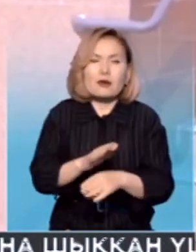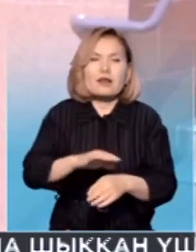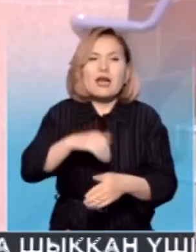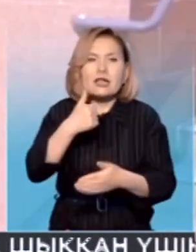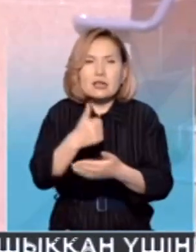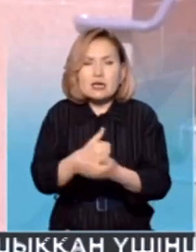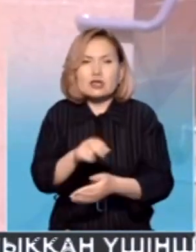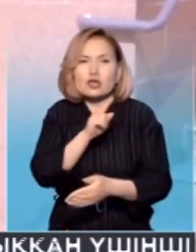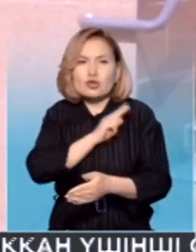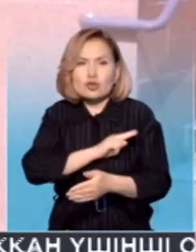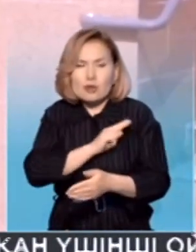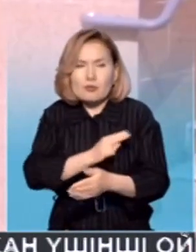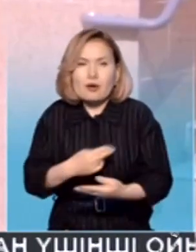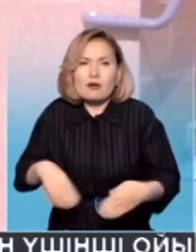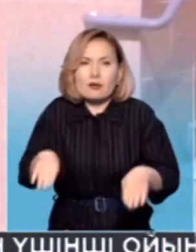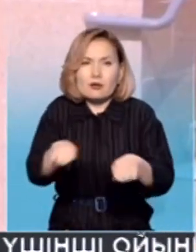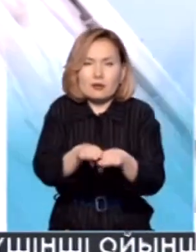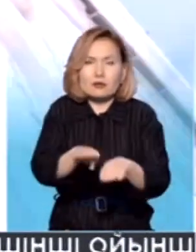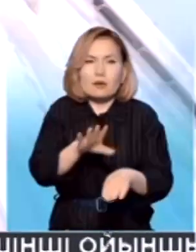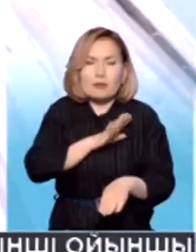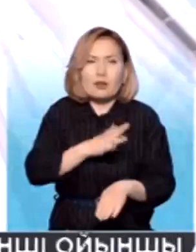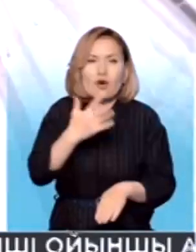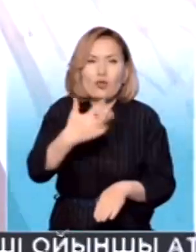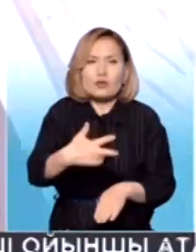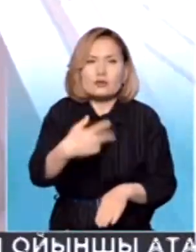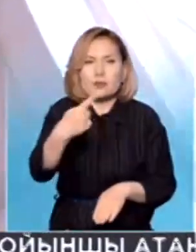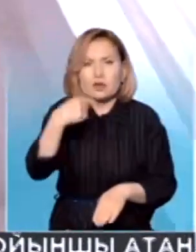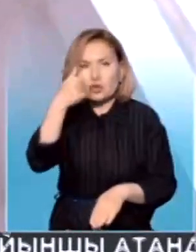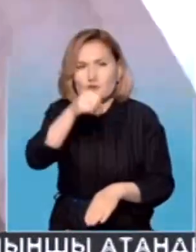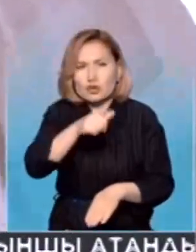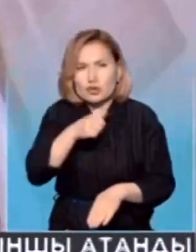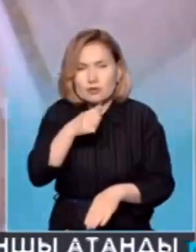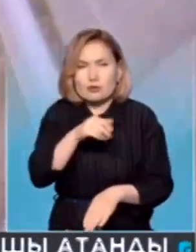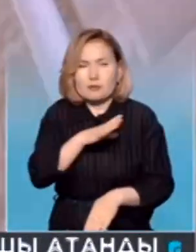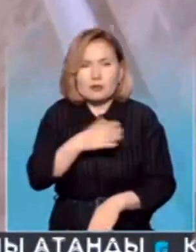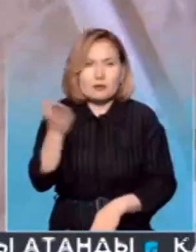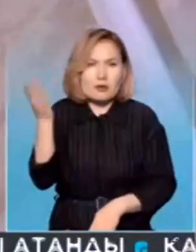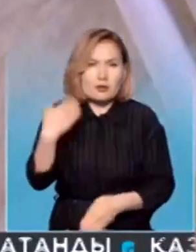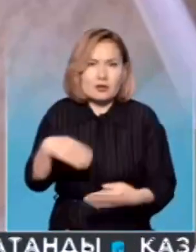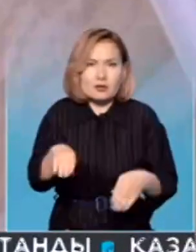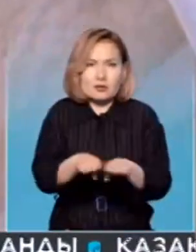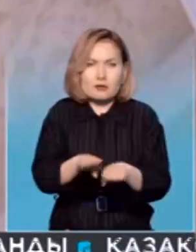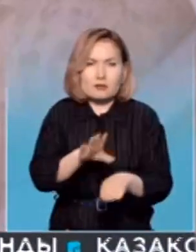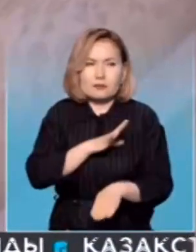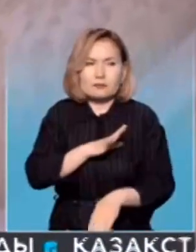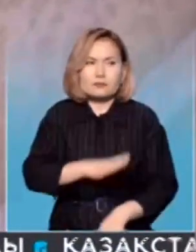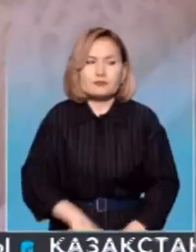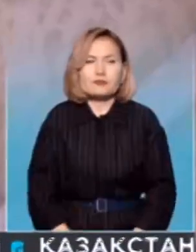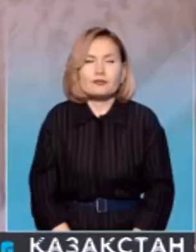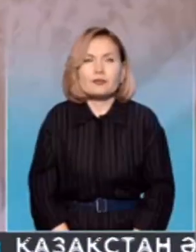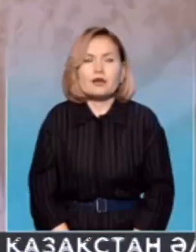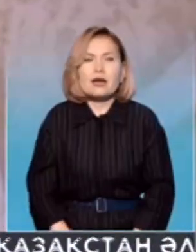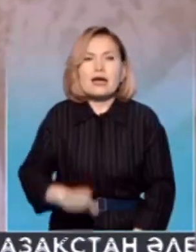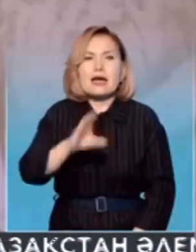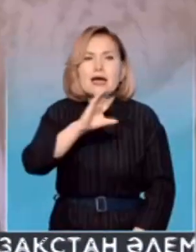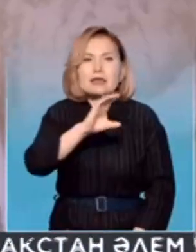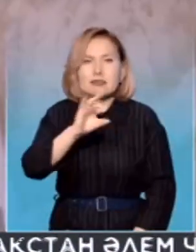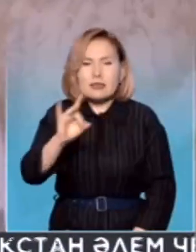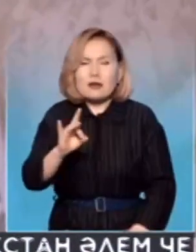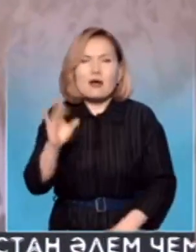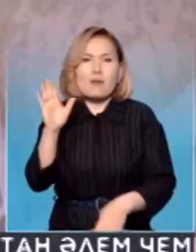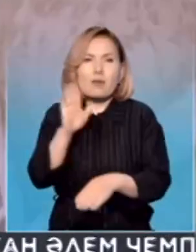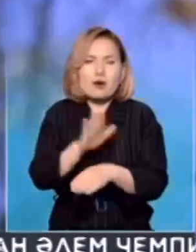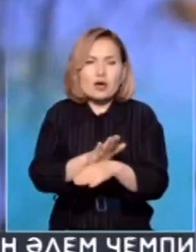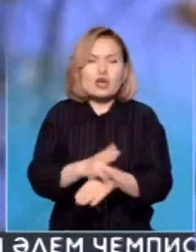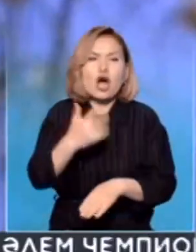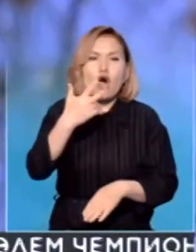негізгі міндетін әрі қарай атқару мүмкін болмады. Аллаху акбар, Аллах! коммунистик идеология ызгары мен